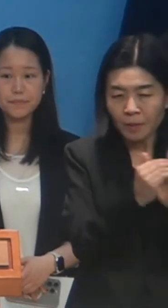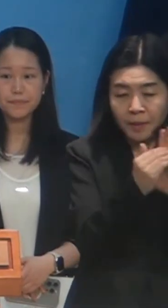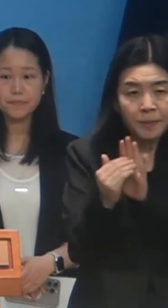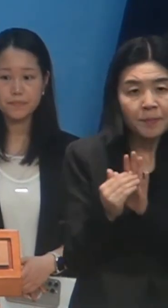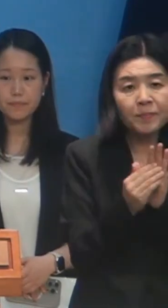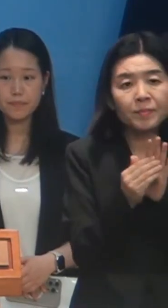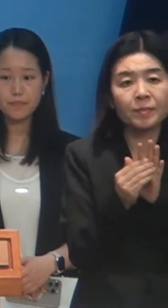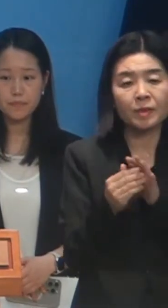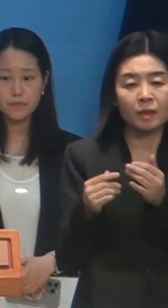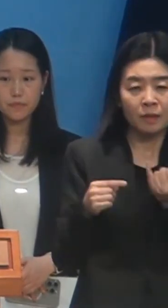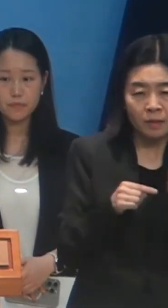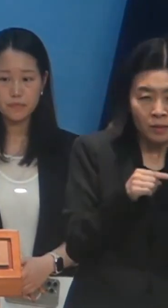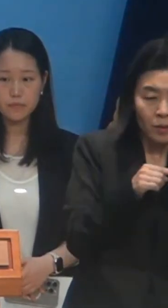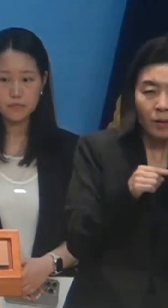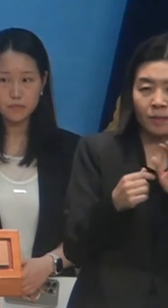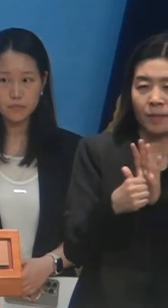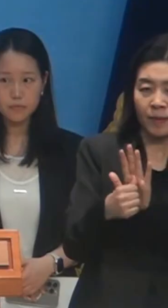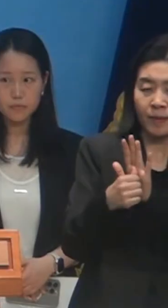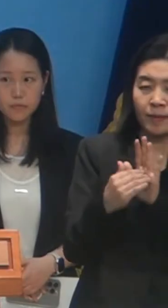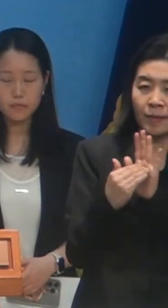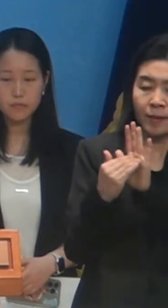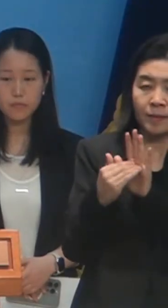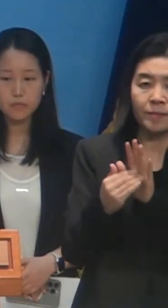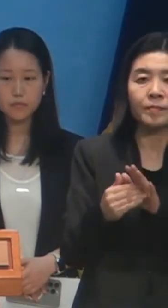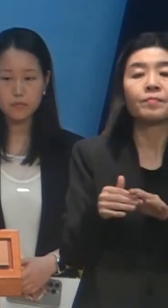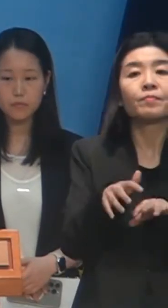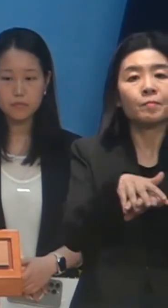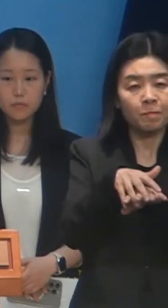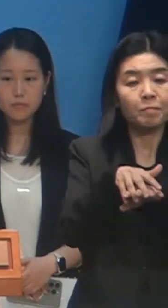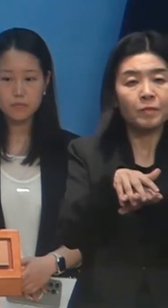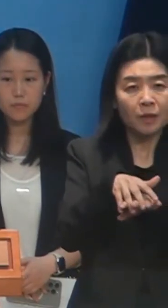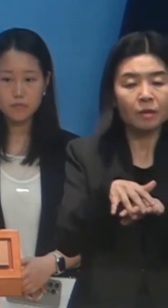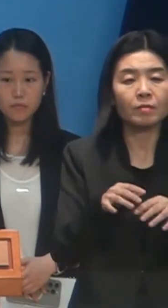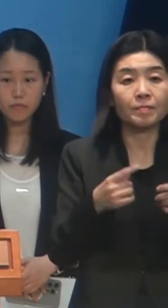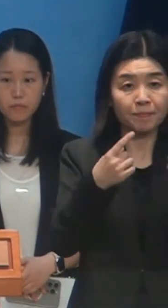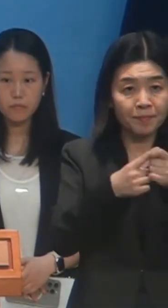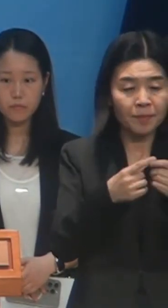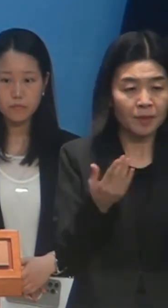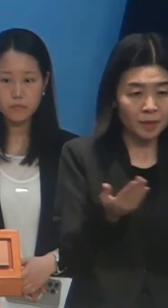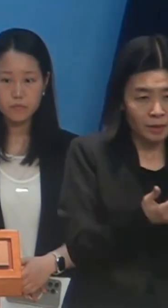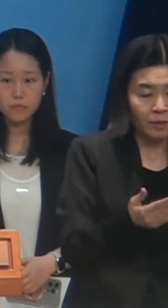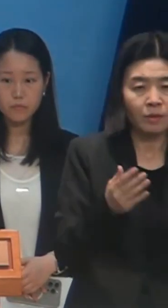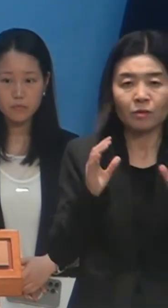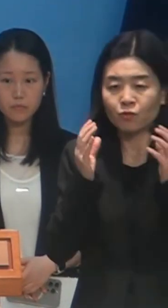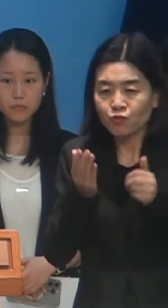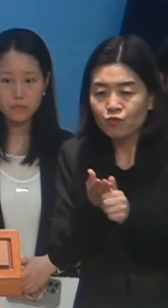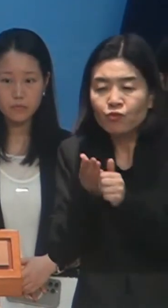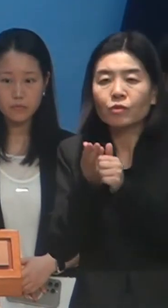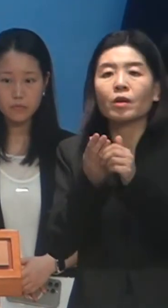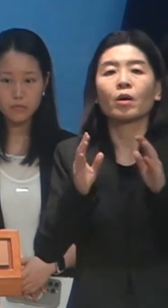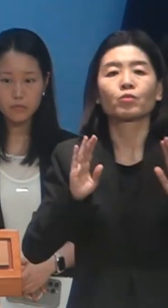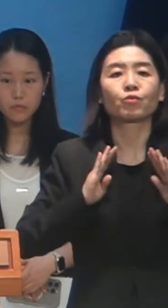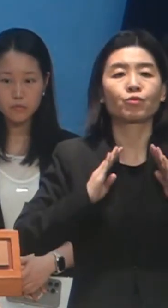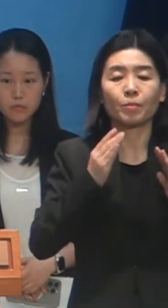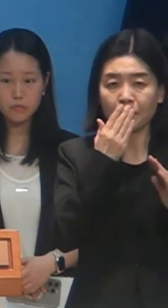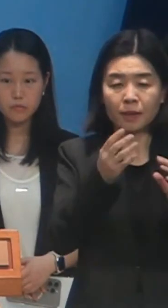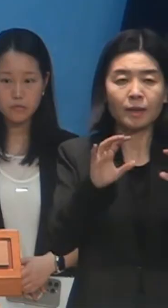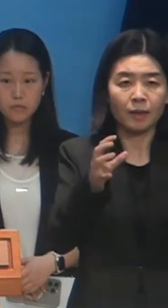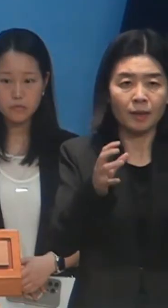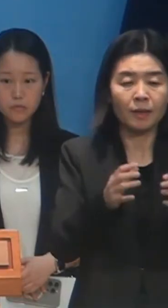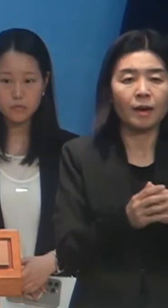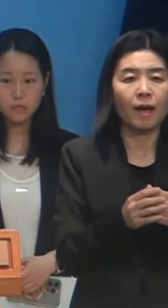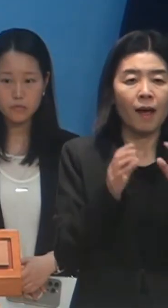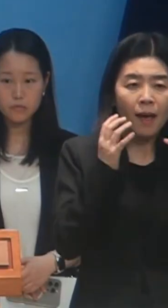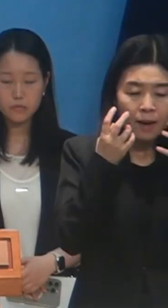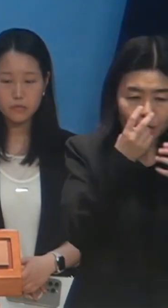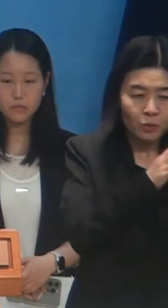스토킹 강력 대응체계 구축. 하나, 일과 육아를 병행할 수 있는 나라. 민간통합